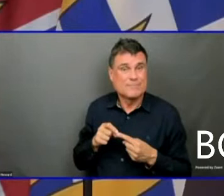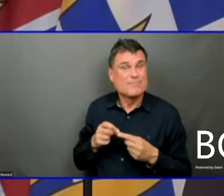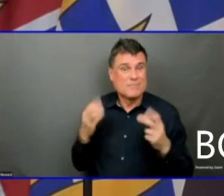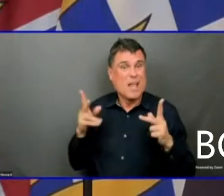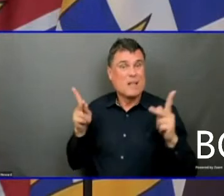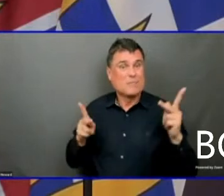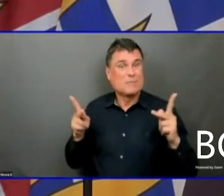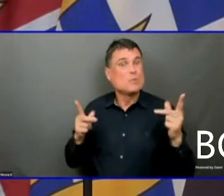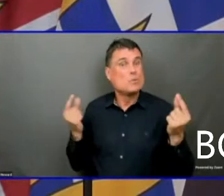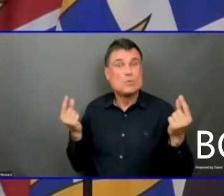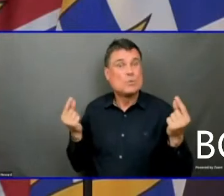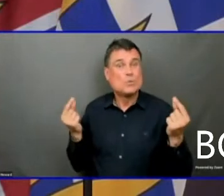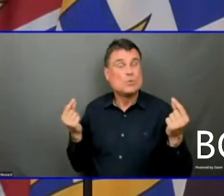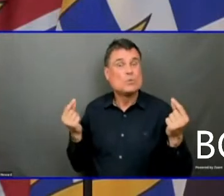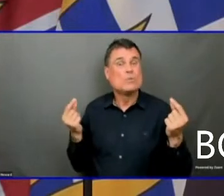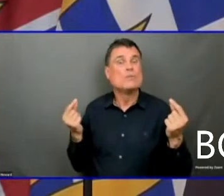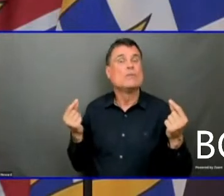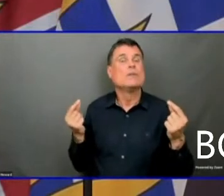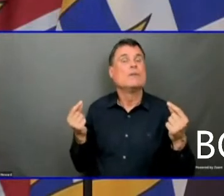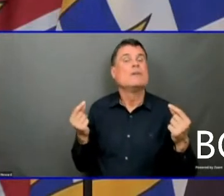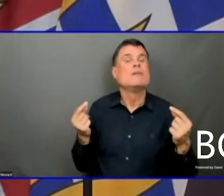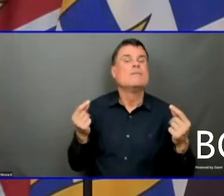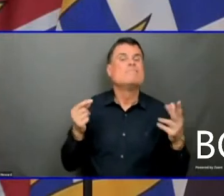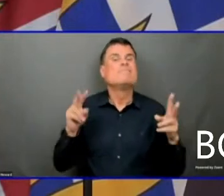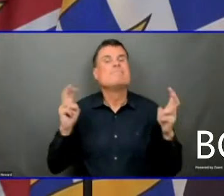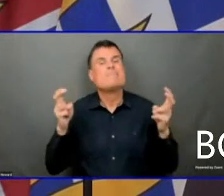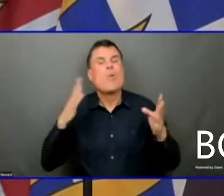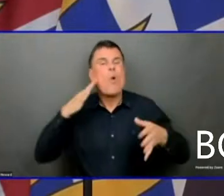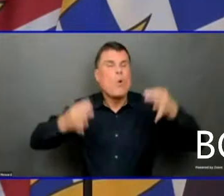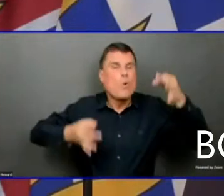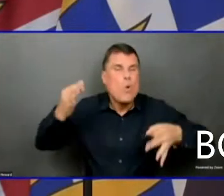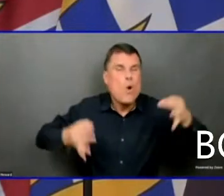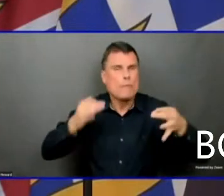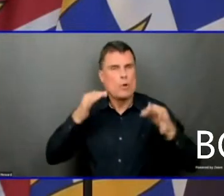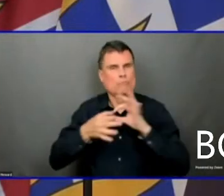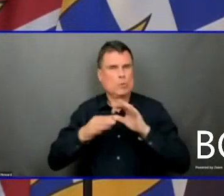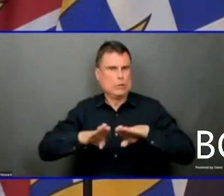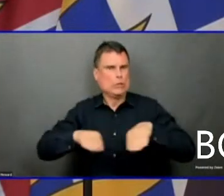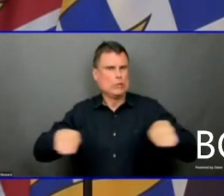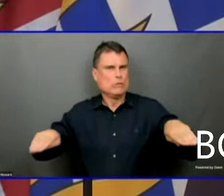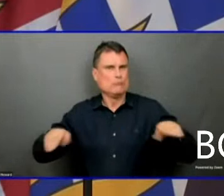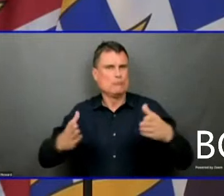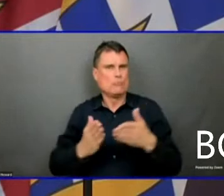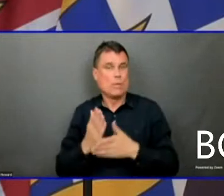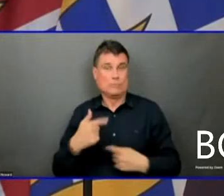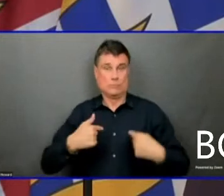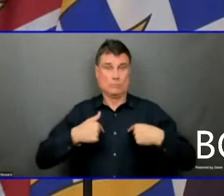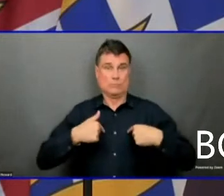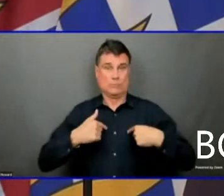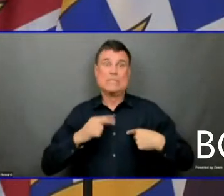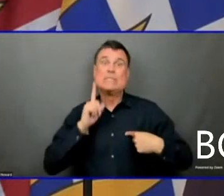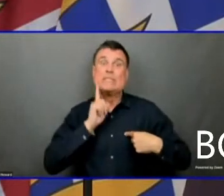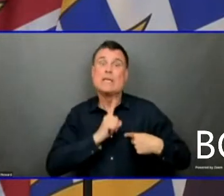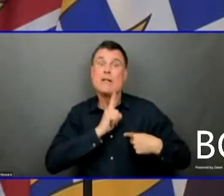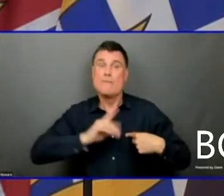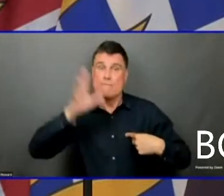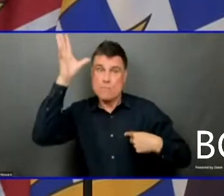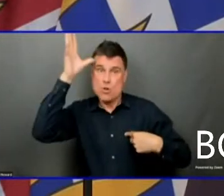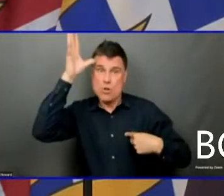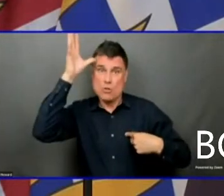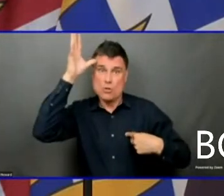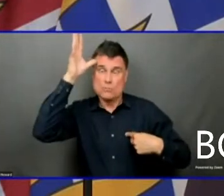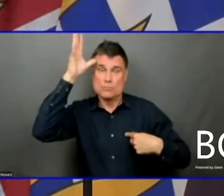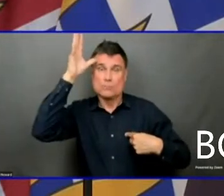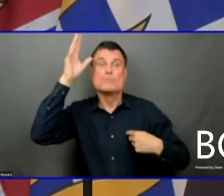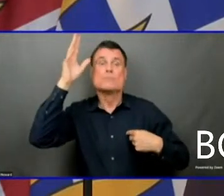以很多人。 But I have a single father who, going into Mother's Day, does the exchange and then proceeds to watch the mother of the